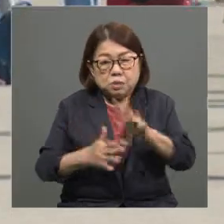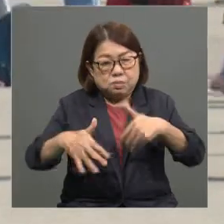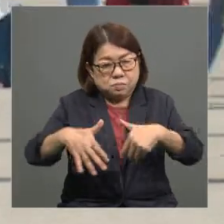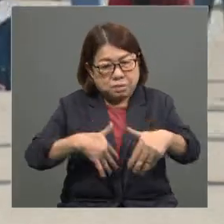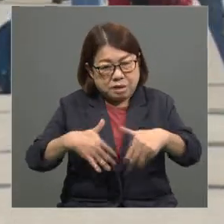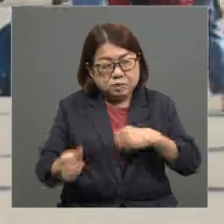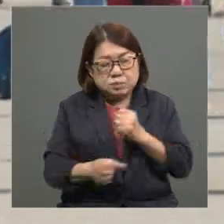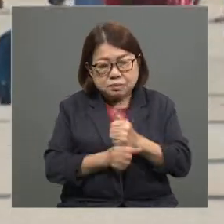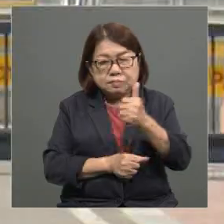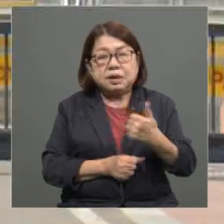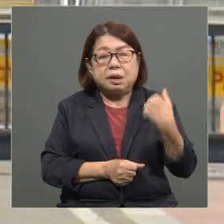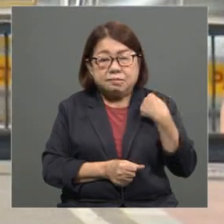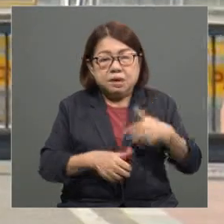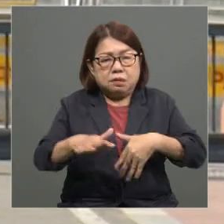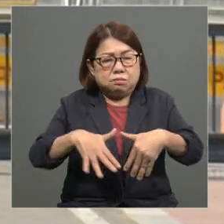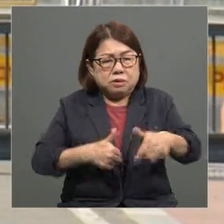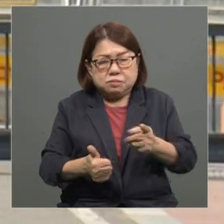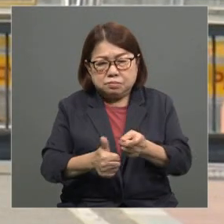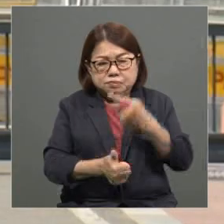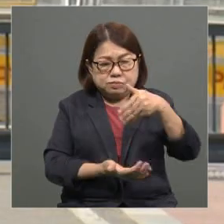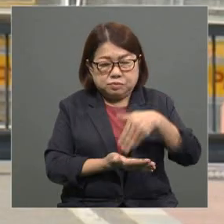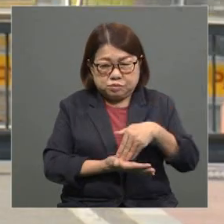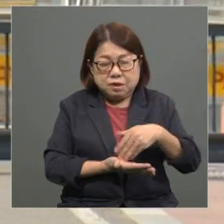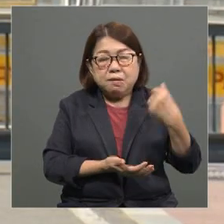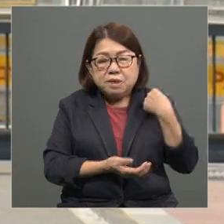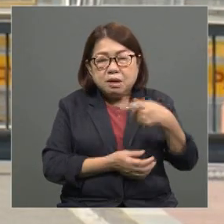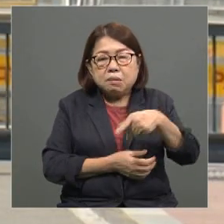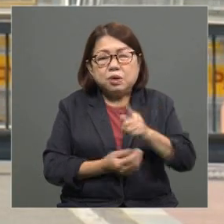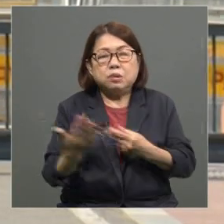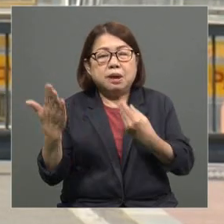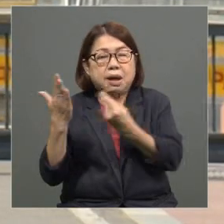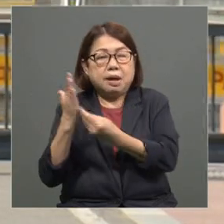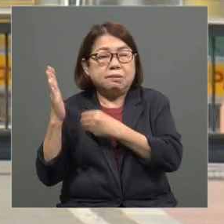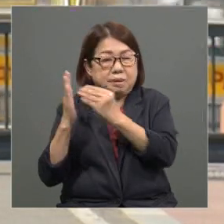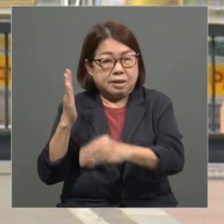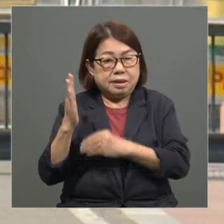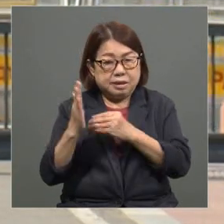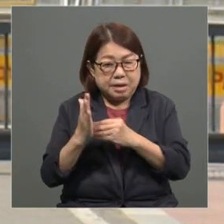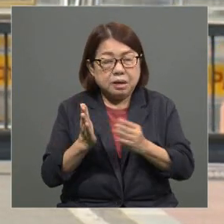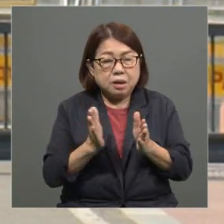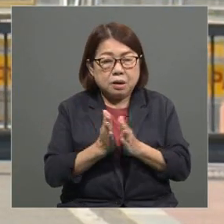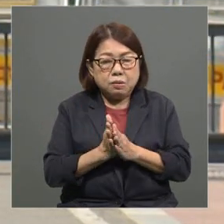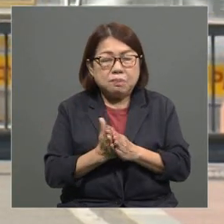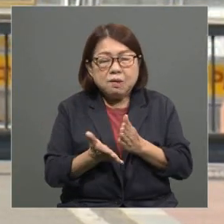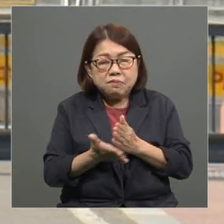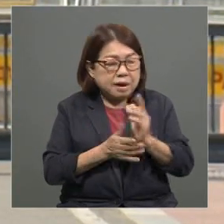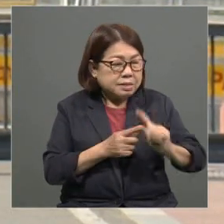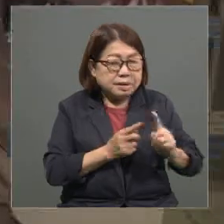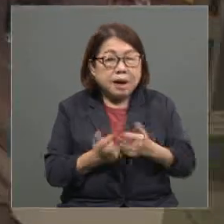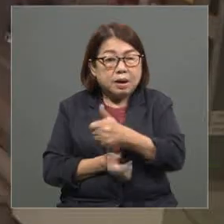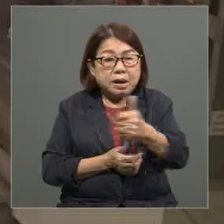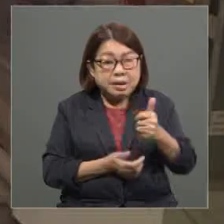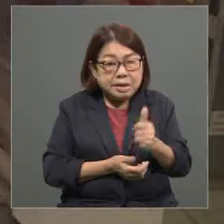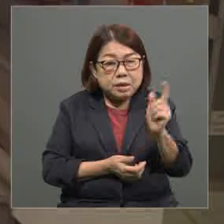ต้องได้มีประชาชนเป็นศูนย์กลางนำมาซึ่งผลประโยชน์ของประเทศแล้วอยู่บนพื้นฐานของความมั่นคงใน3ด้านด้วยกัน3ด้าน